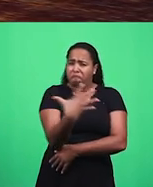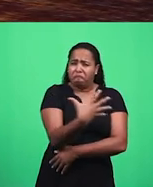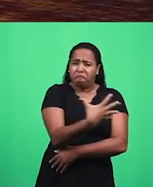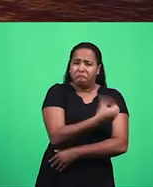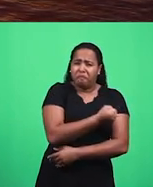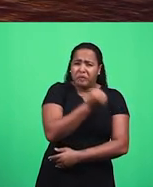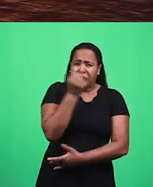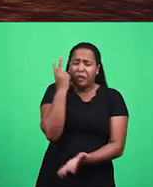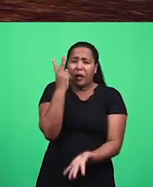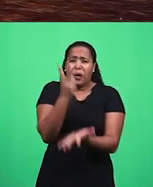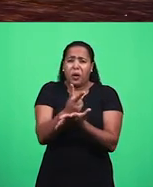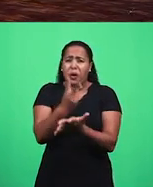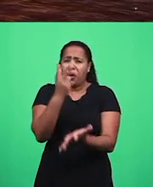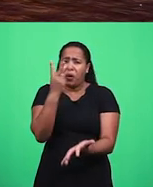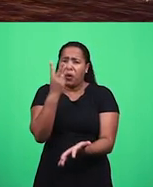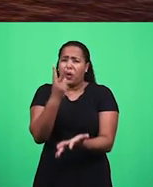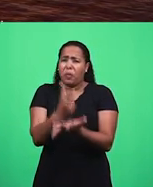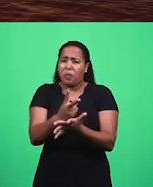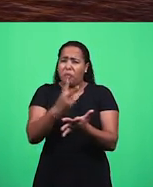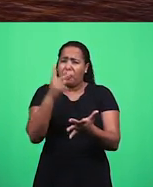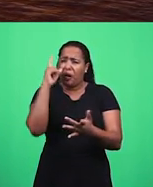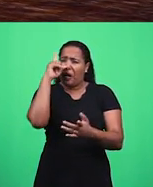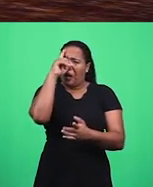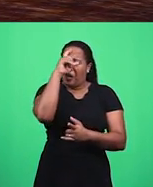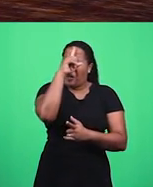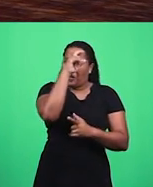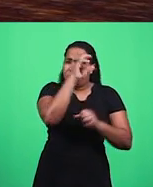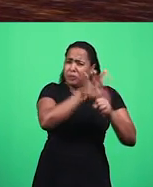даже если горы бросятся в море